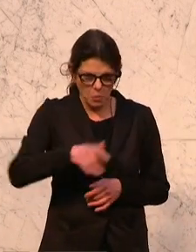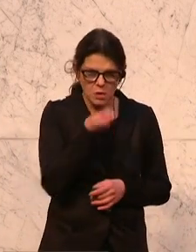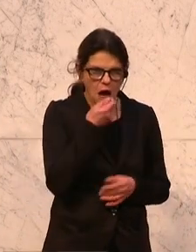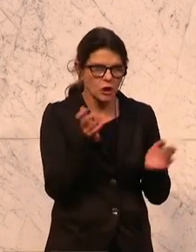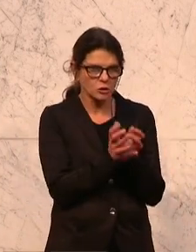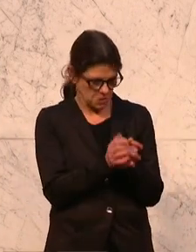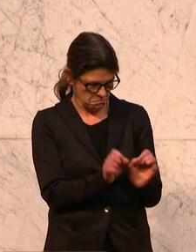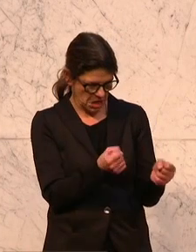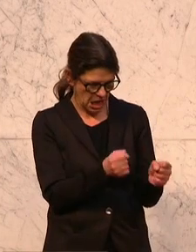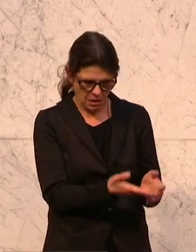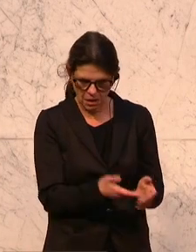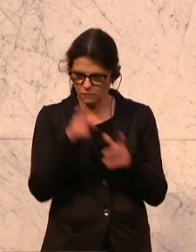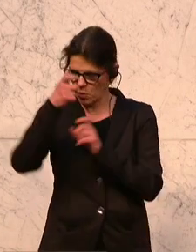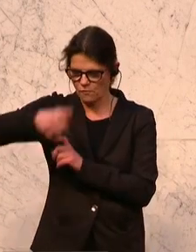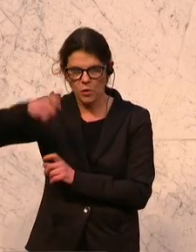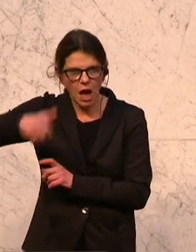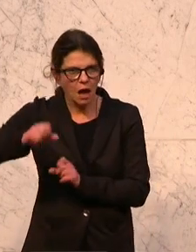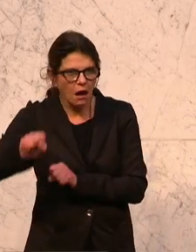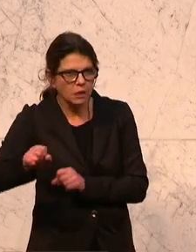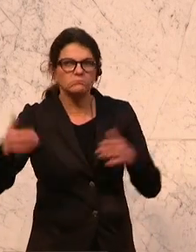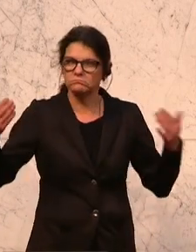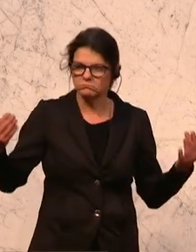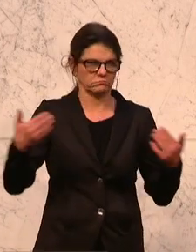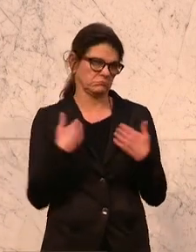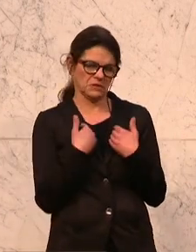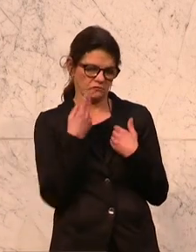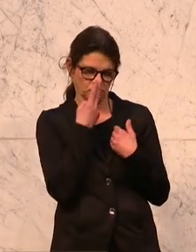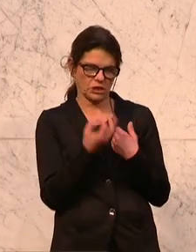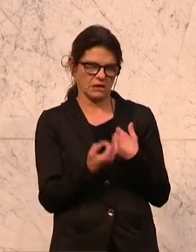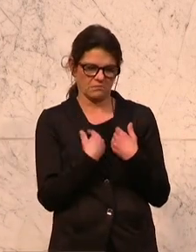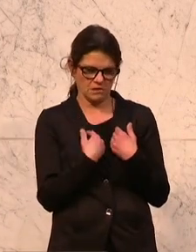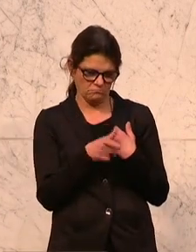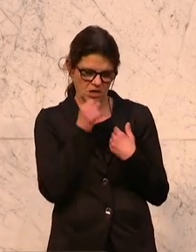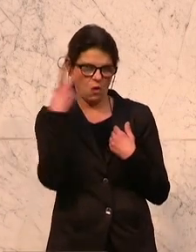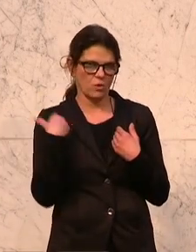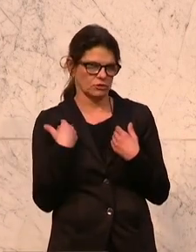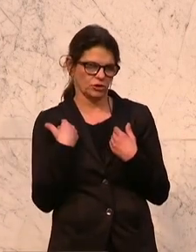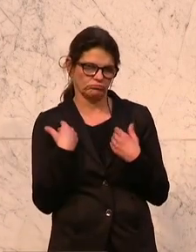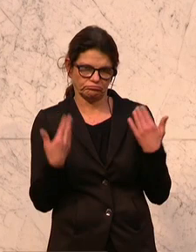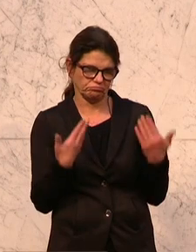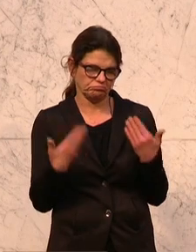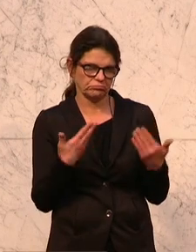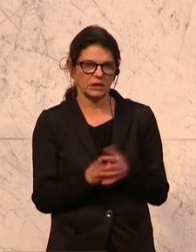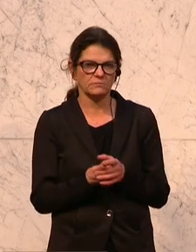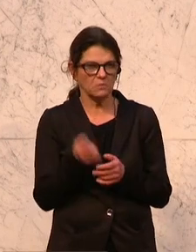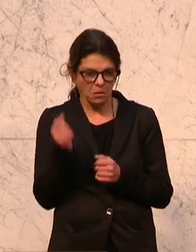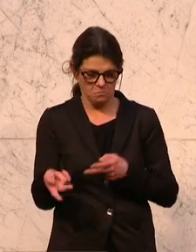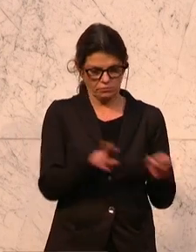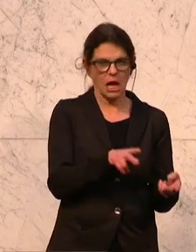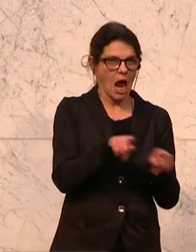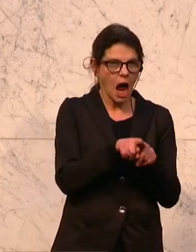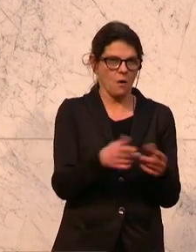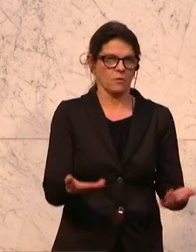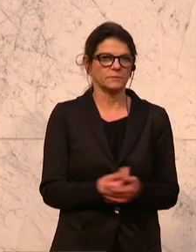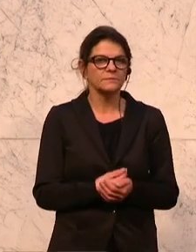Grundnahrungsmitteln geht es nicht, bei der Photovoltaik geht es, da fehlt mir jetzt das logische Verständnis, also das sollte man doch auch auf diesen Bereich